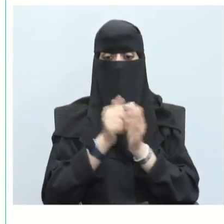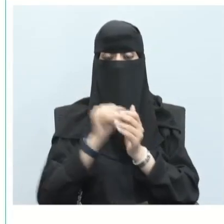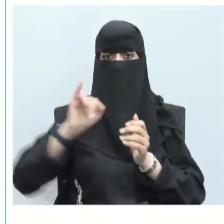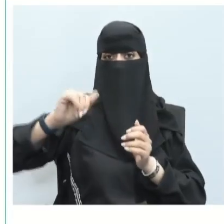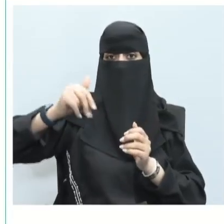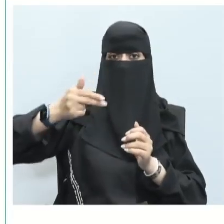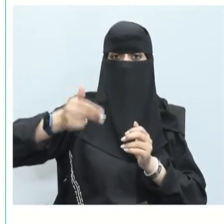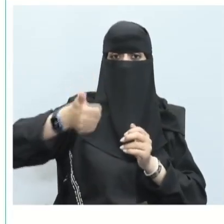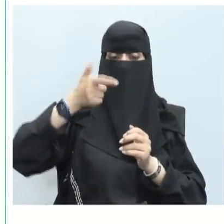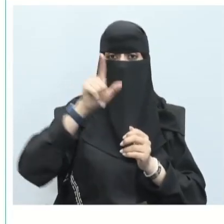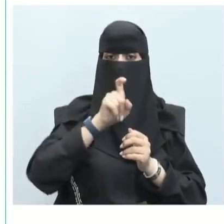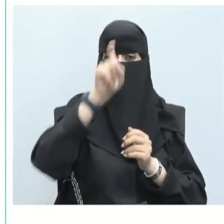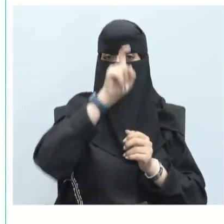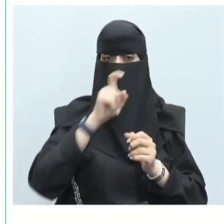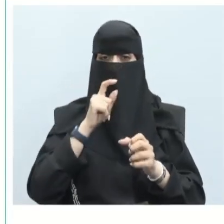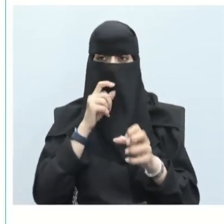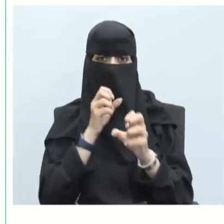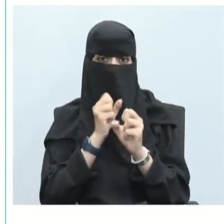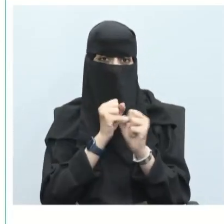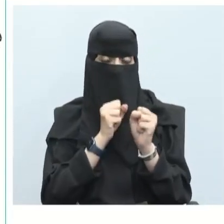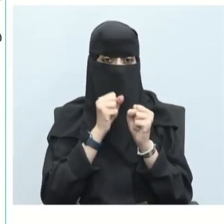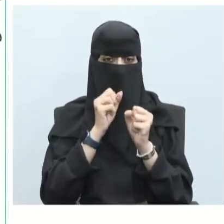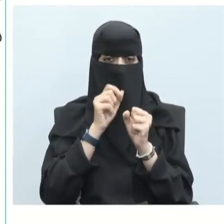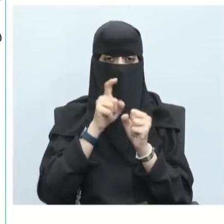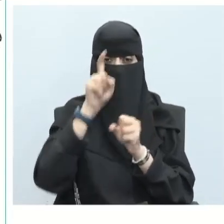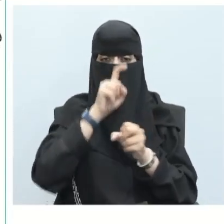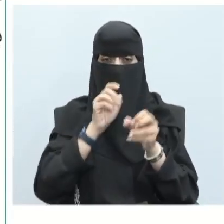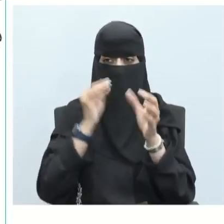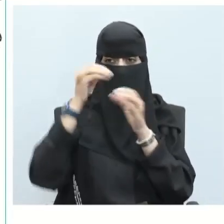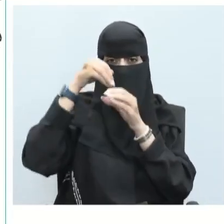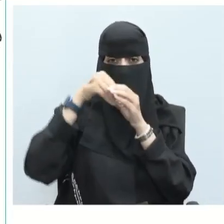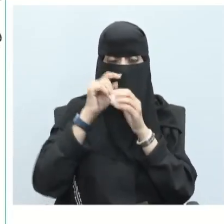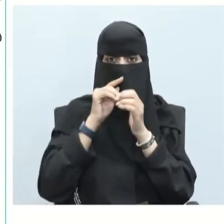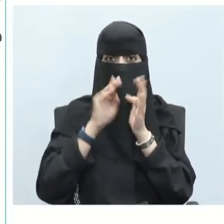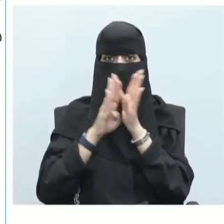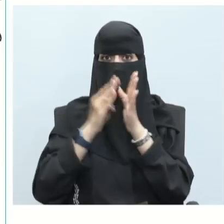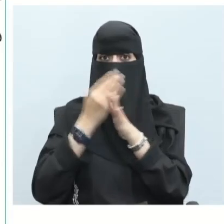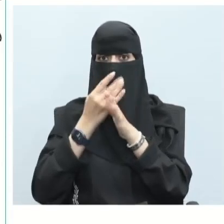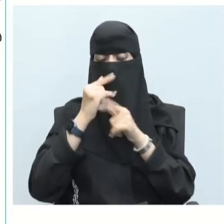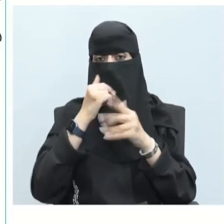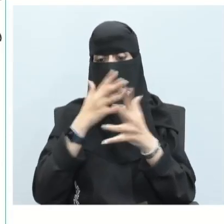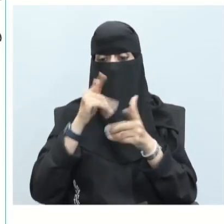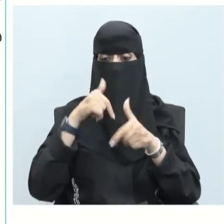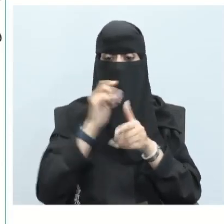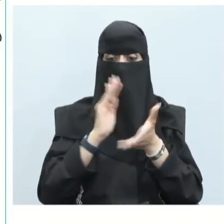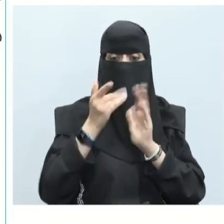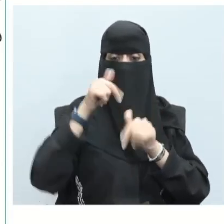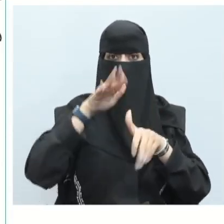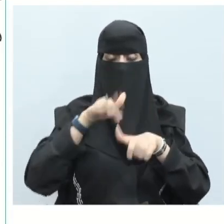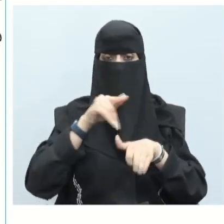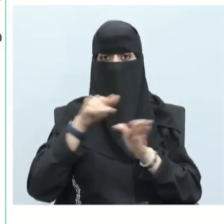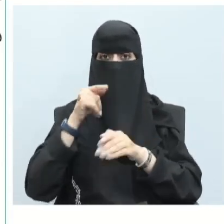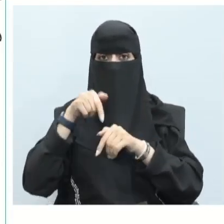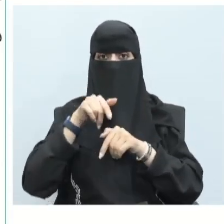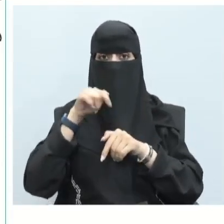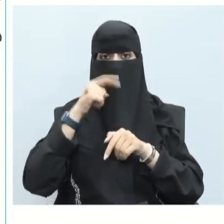مغالطه السؤال المشحون اي الملغوم السؤال المشحون مغالطه يلجا اليها بعضهم من